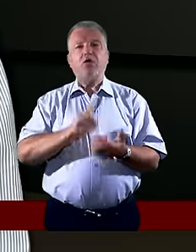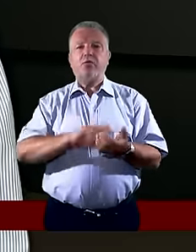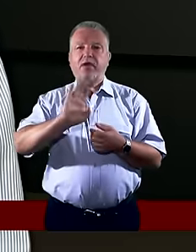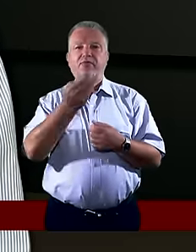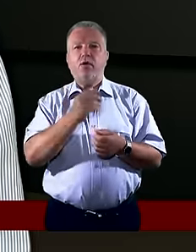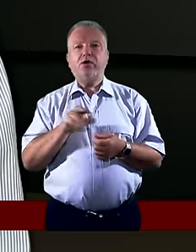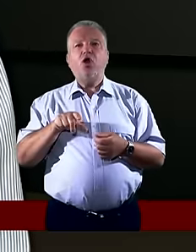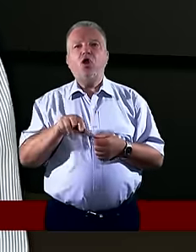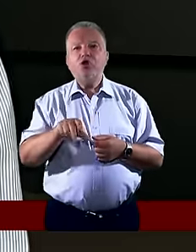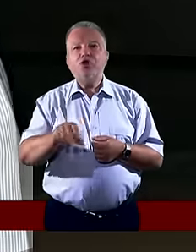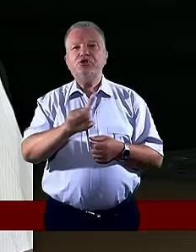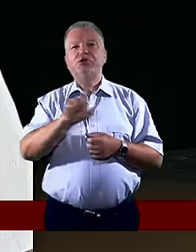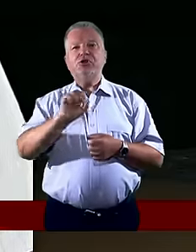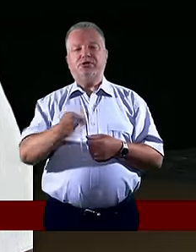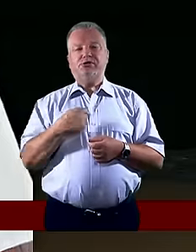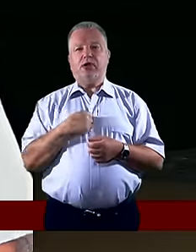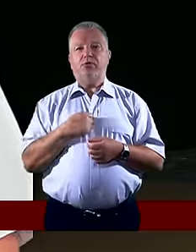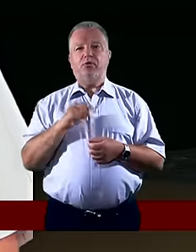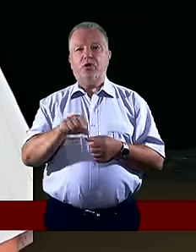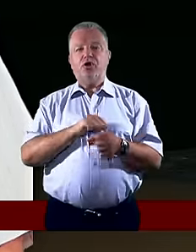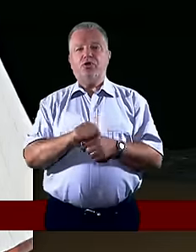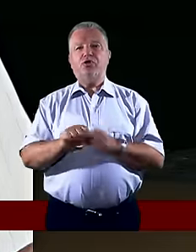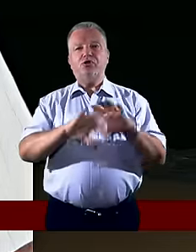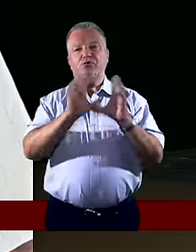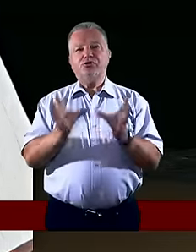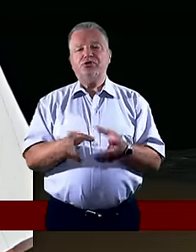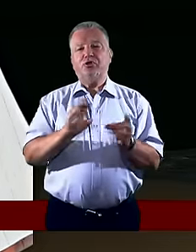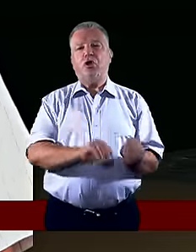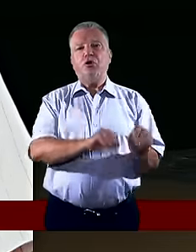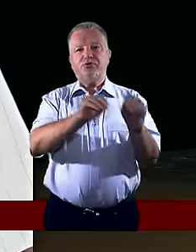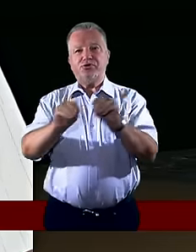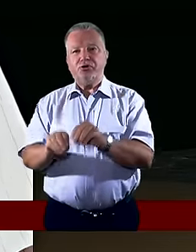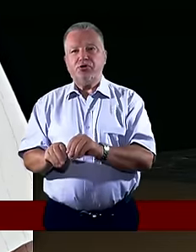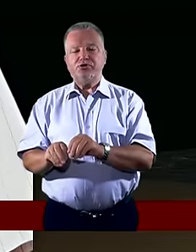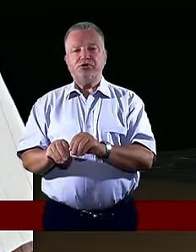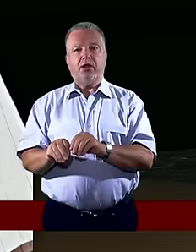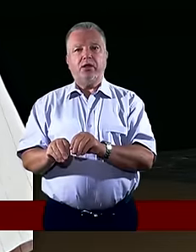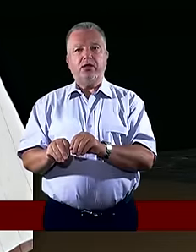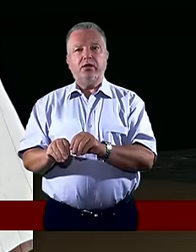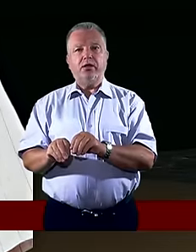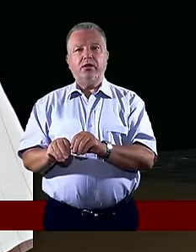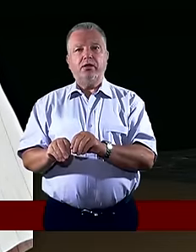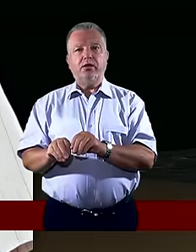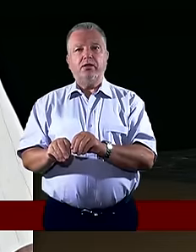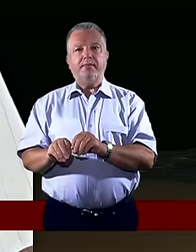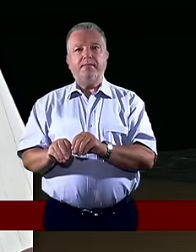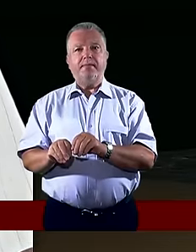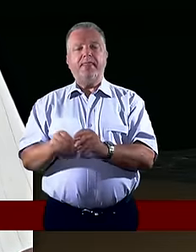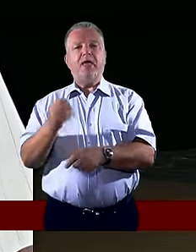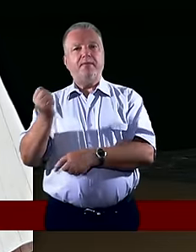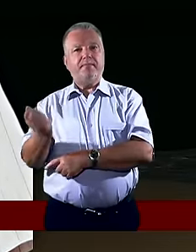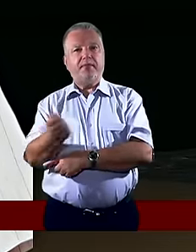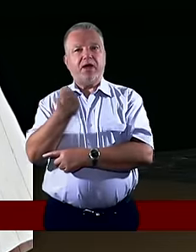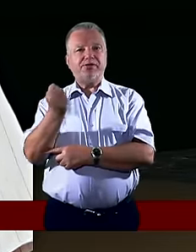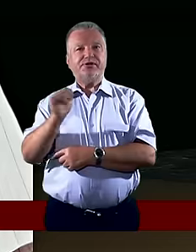mną. Znaczy, to jest wszystko przenośnia i zdajemy sobie z tego sprawę, że pasterz